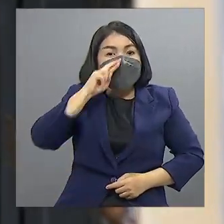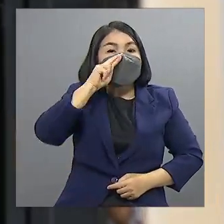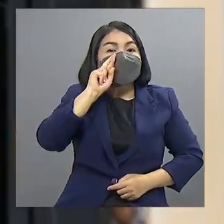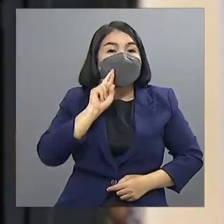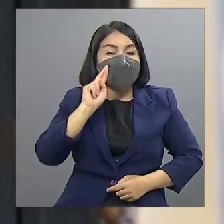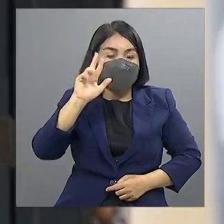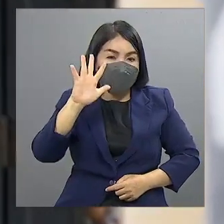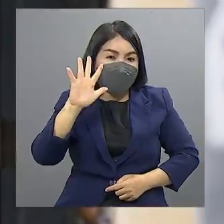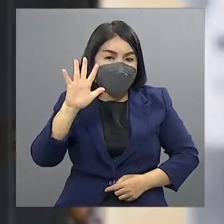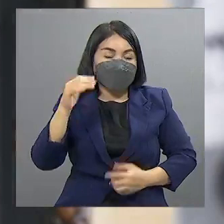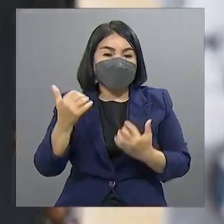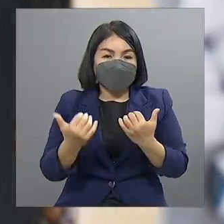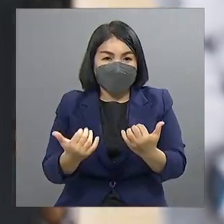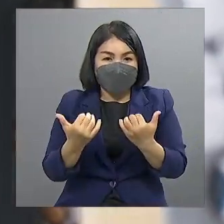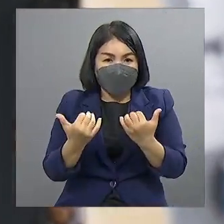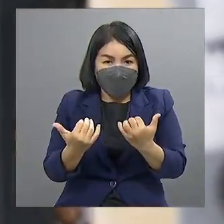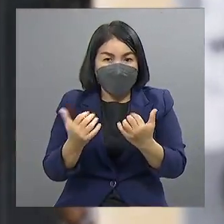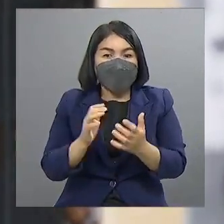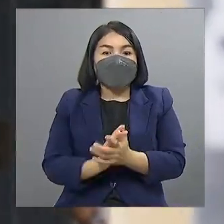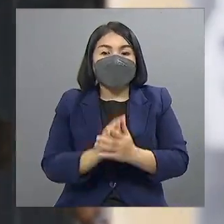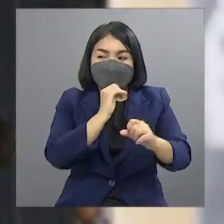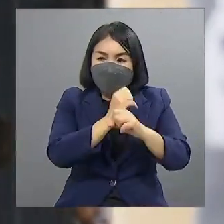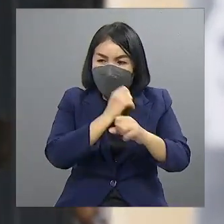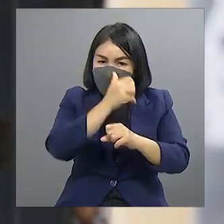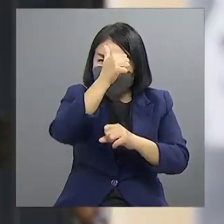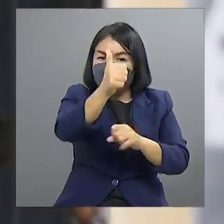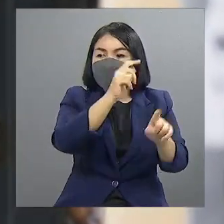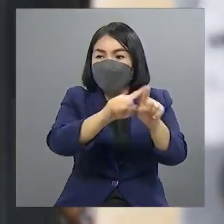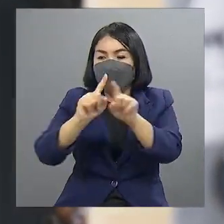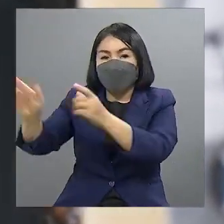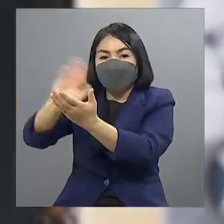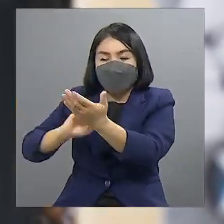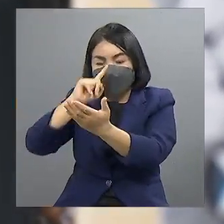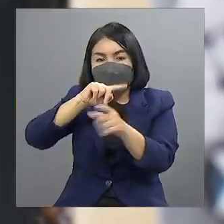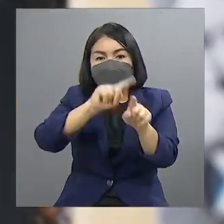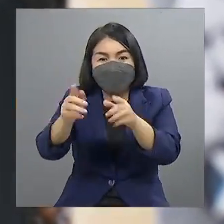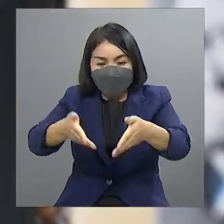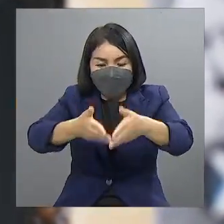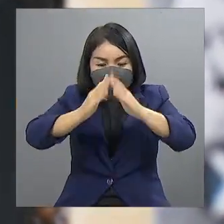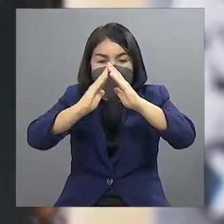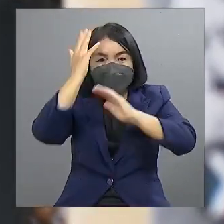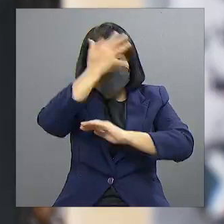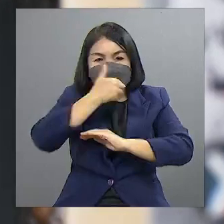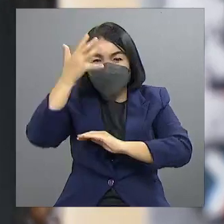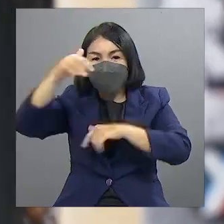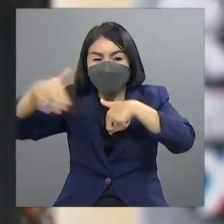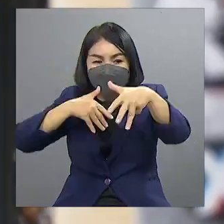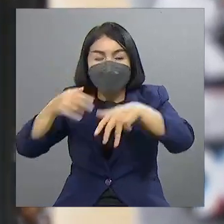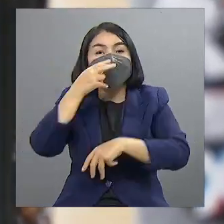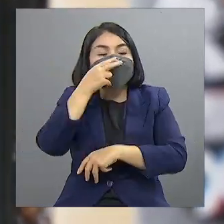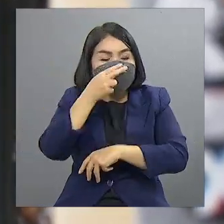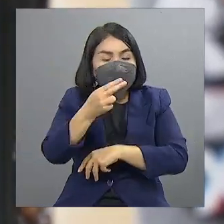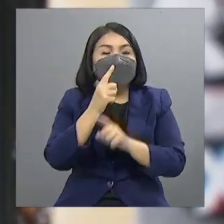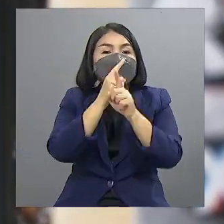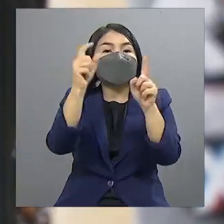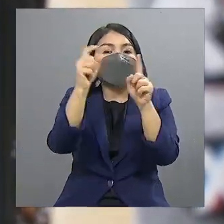เกล้าเจ้าอยู่หัวได้ทรงสร้างคุณงามความดีและสิ่งต่างๆที่สวยงามเอาไว้ให้กับคนรุ่นหลังไว้มากมายดังคำที่ประชาชนได้ขนานน